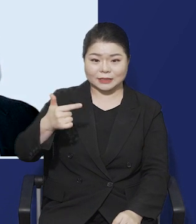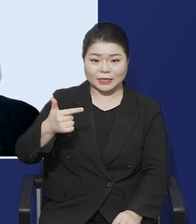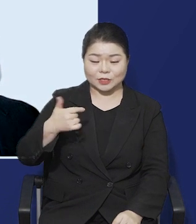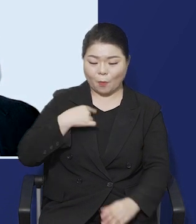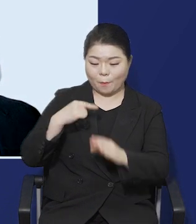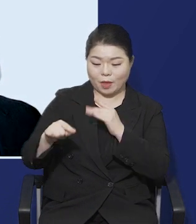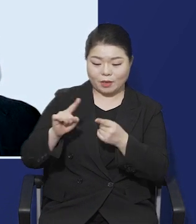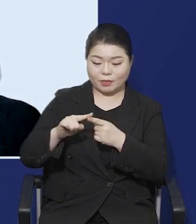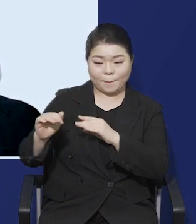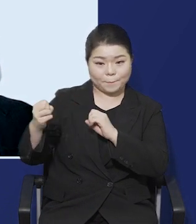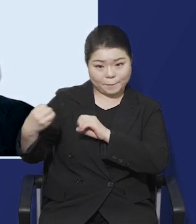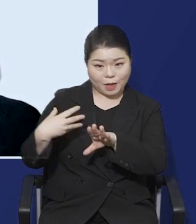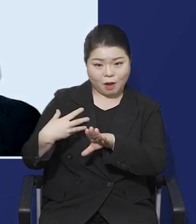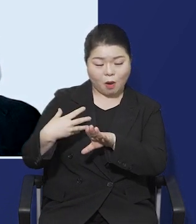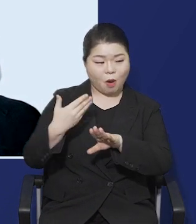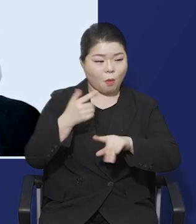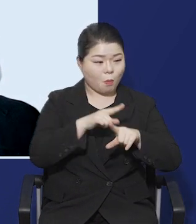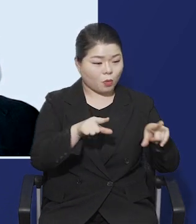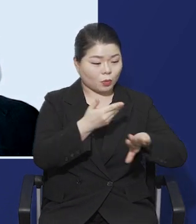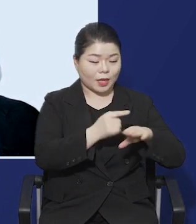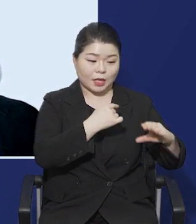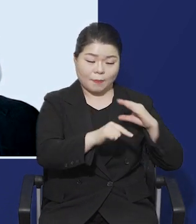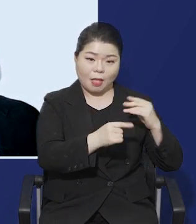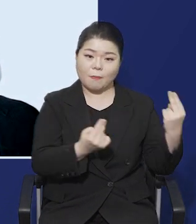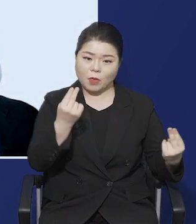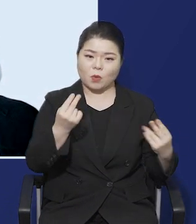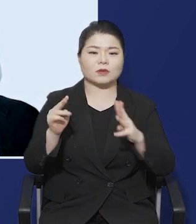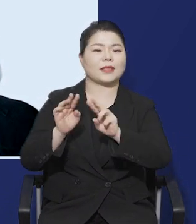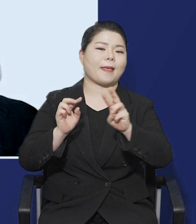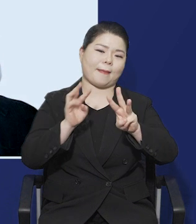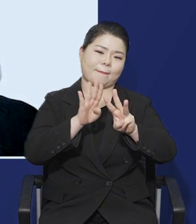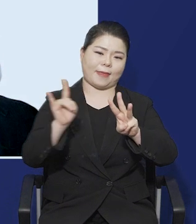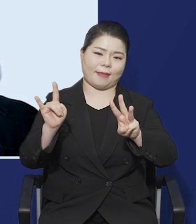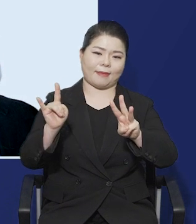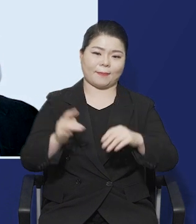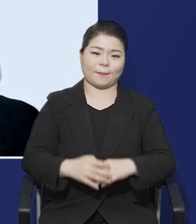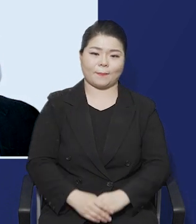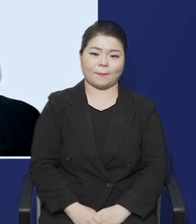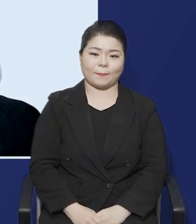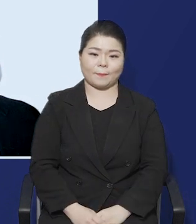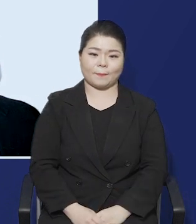이메일에 대한 회신율은 다른 그 이메일에 비해서 3배나 높습니다.